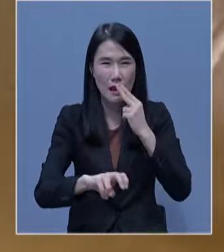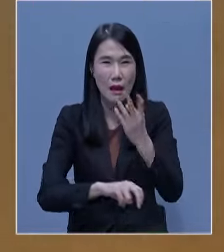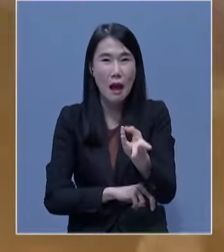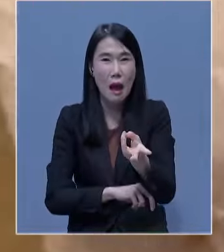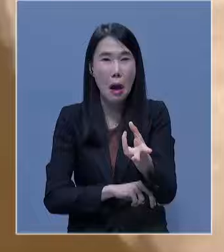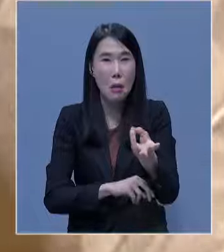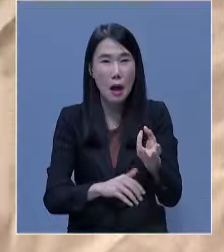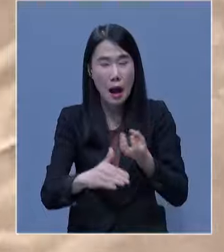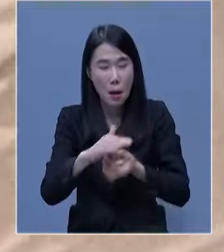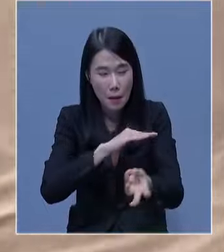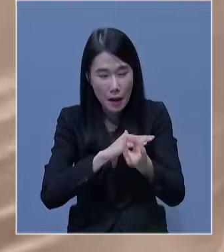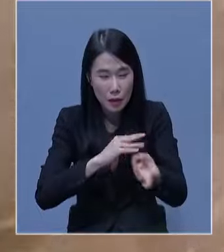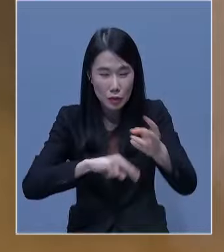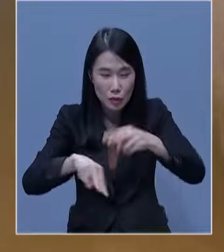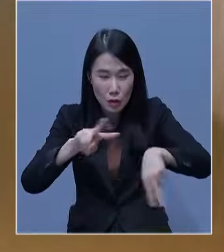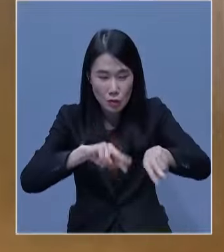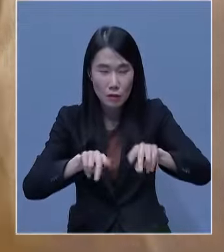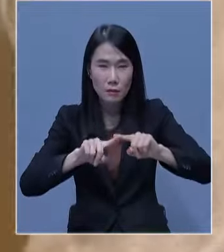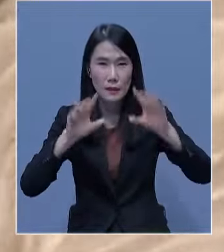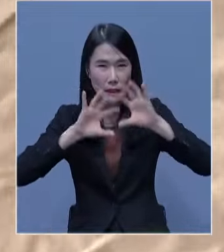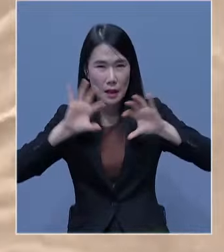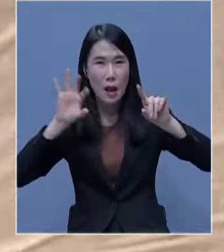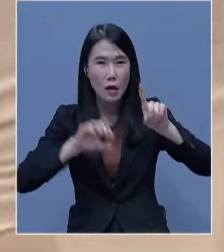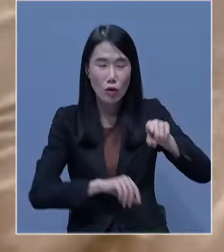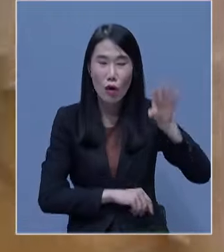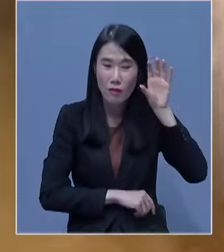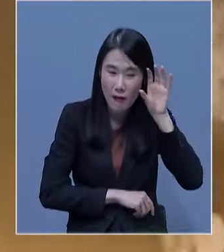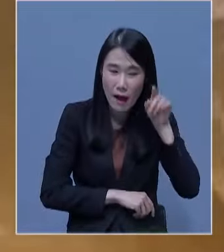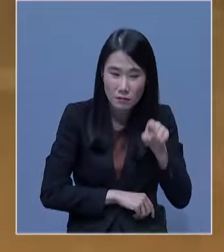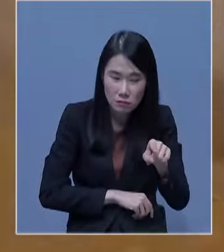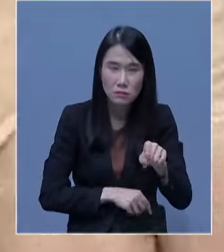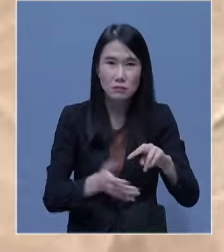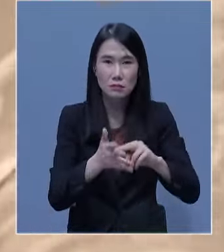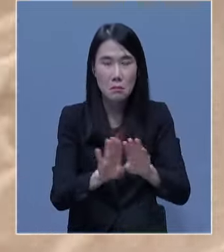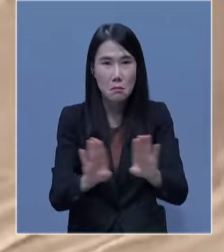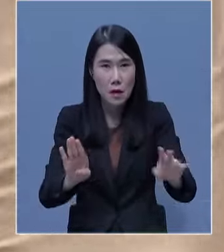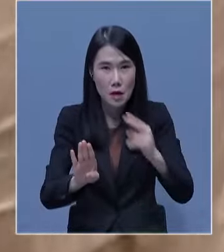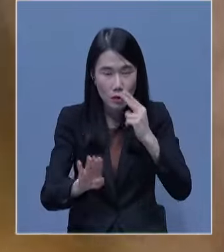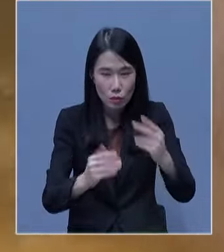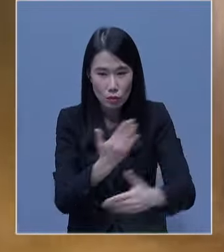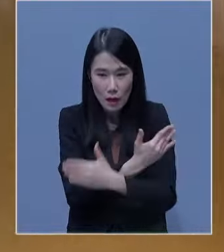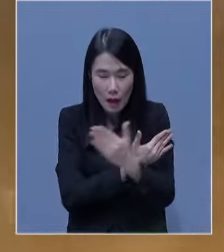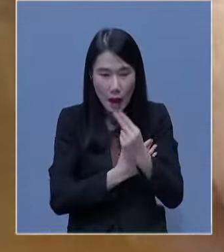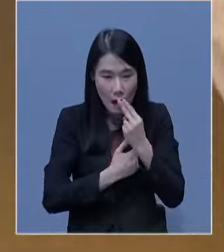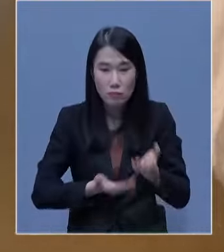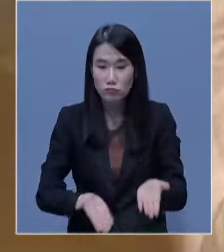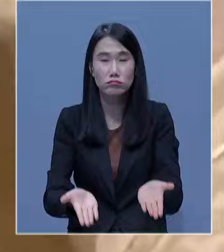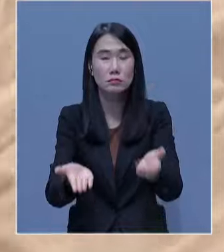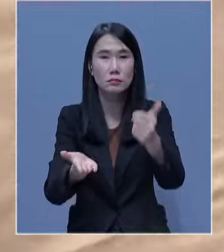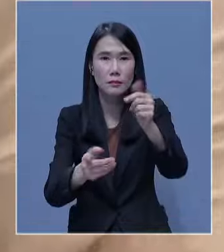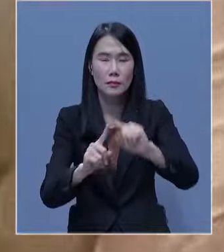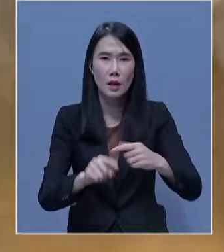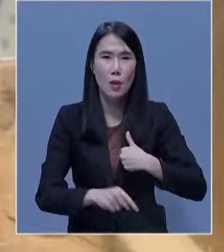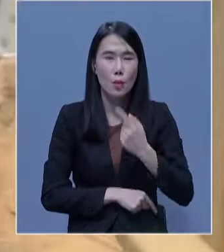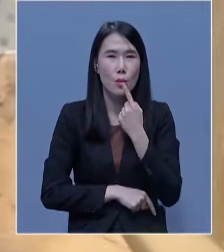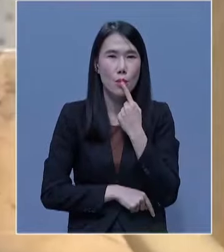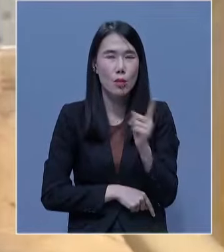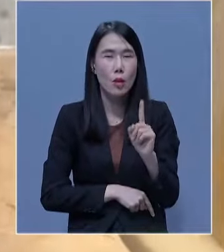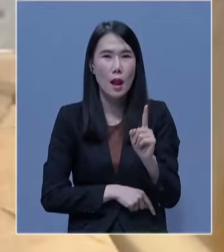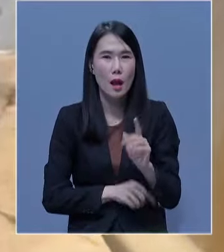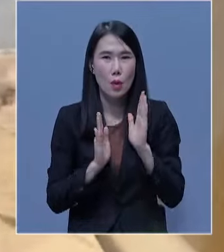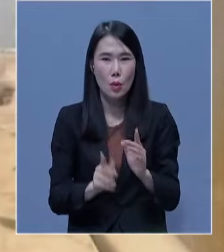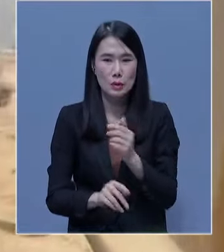นาดนี้แทนที่รัฐบาลจะรับฟังและเปิดให้มีการตรวจสอบอย่างจริงจังแต่กลับมาพยายามกล่าวหาคนอื่นเพรา